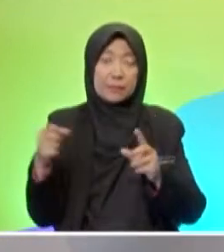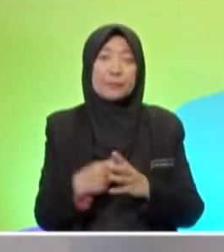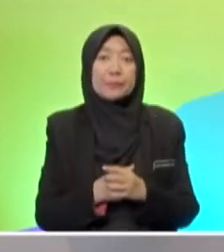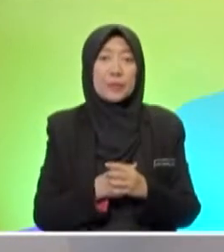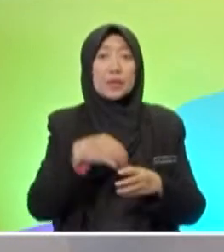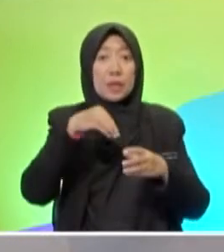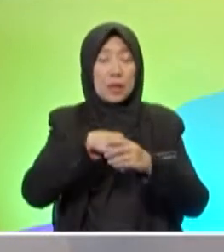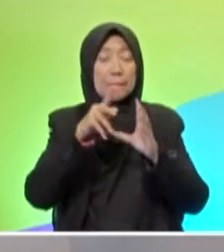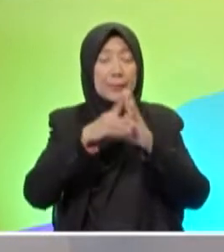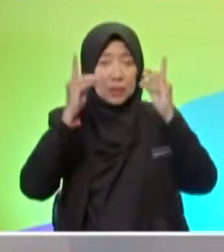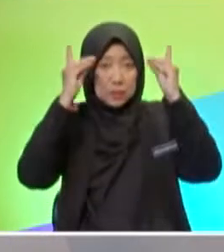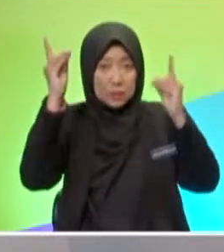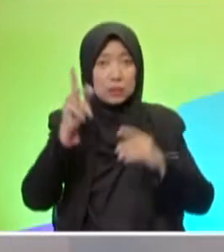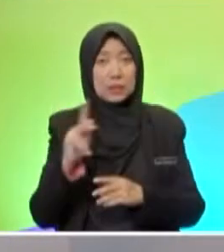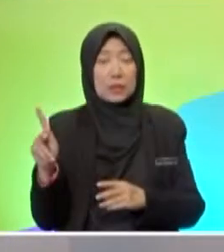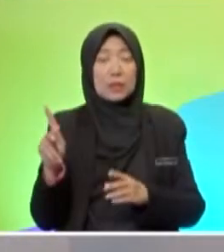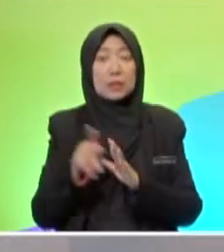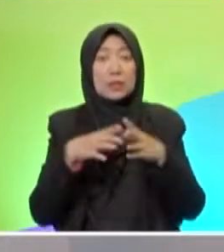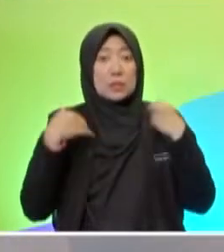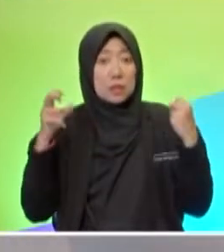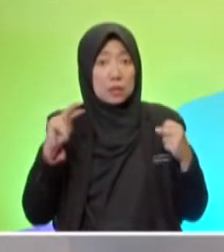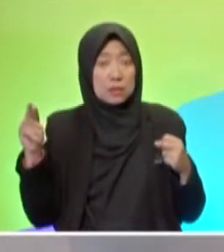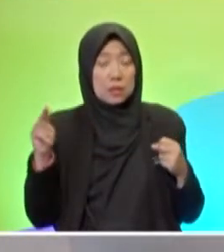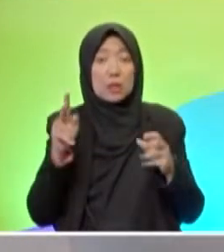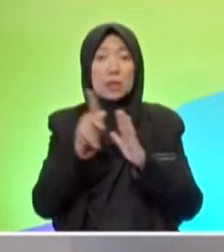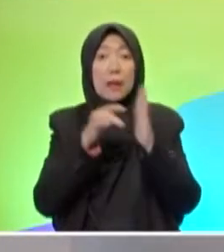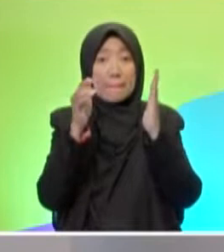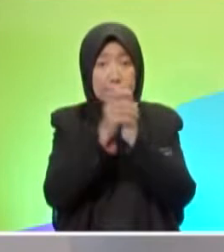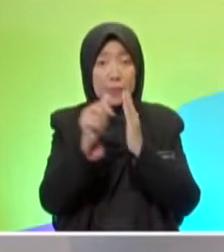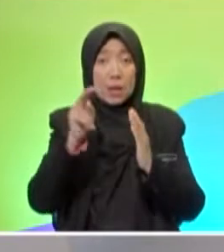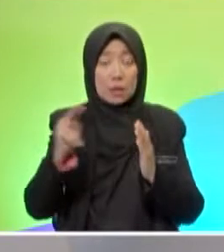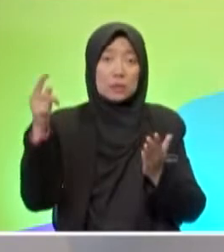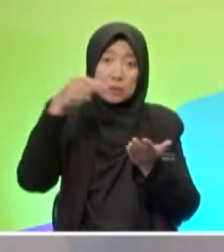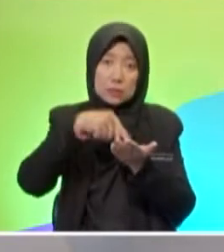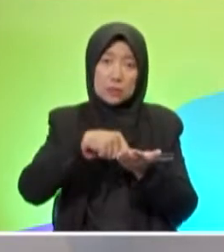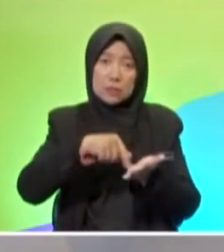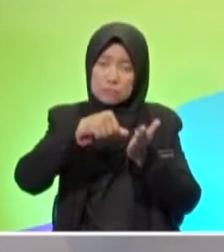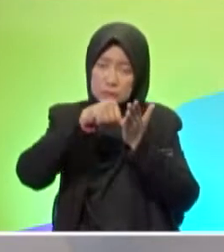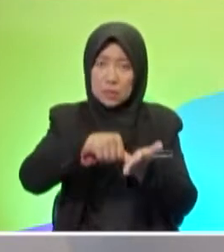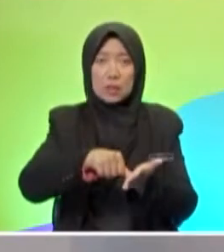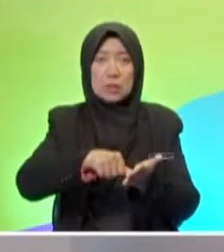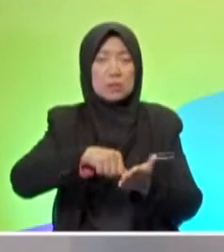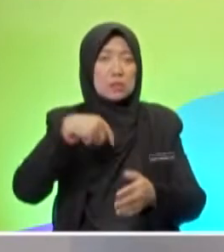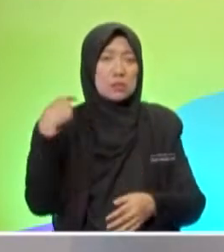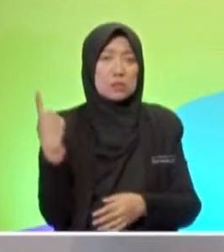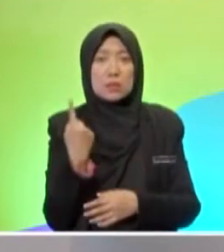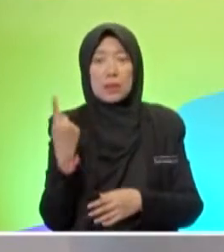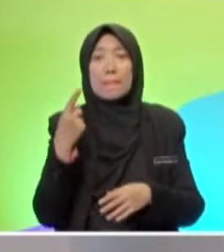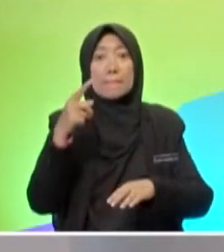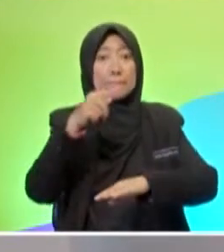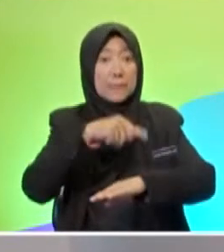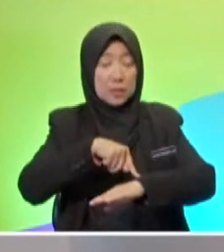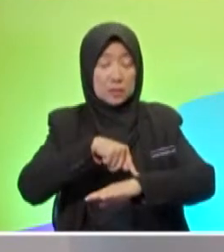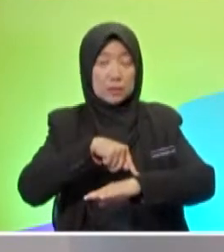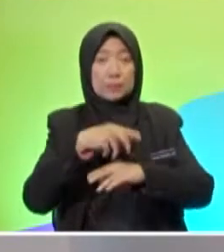pendidikan kesehatan kemarau berkata tidak ini ditekankan sepanjang masa dalam kita anak mendidik anak kita disukai the